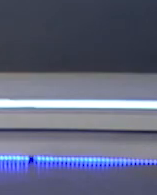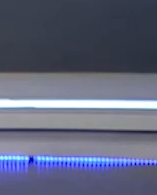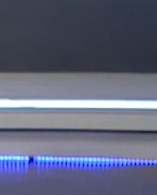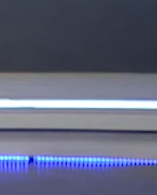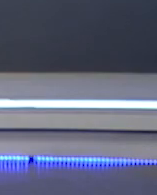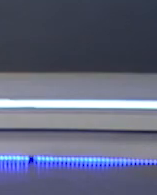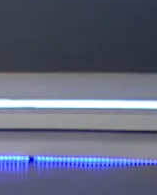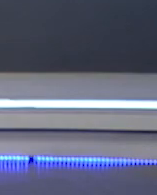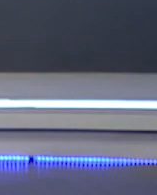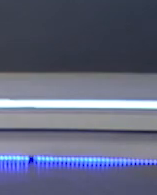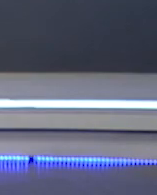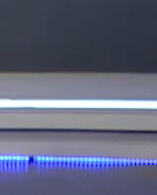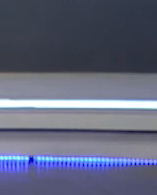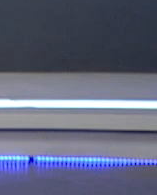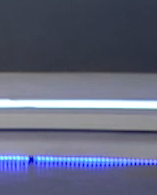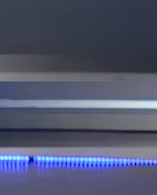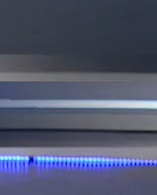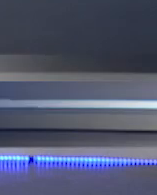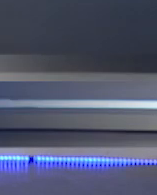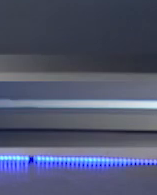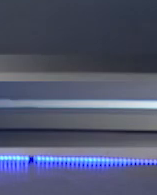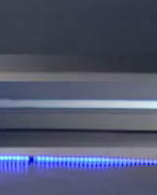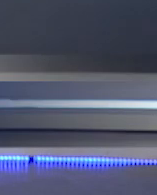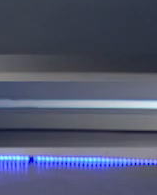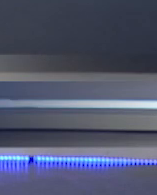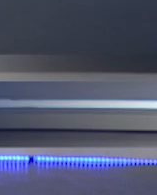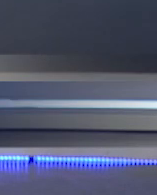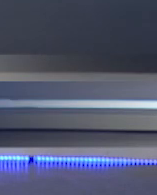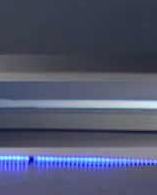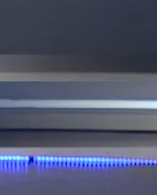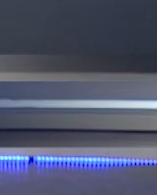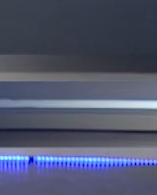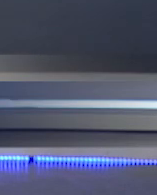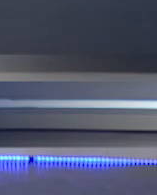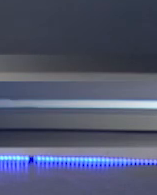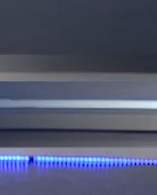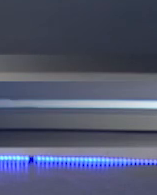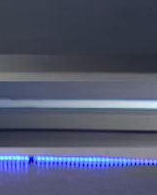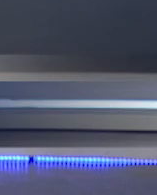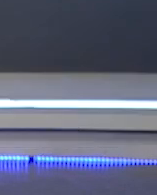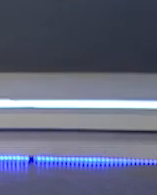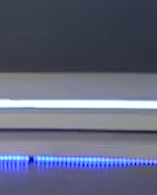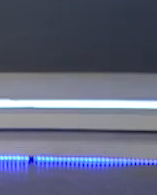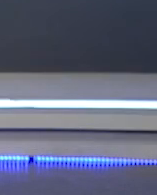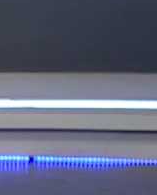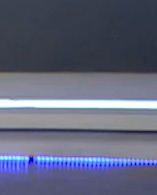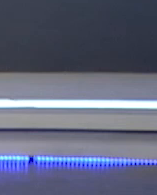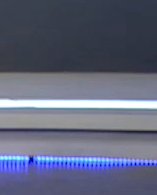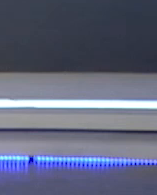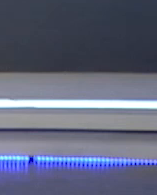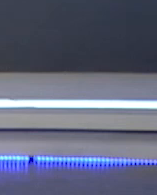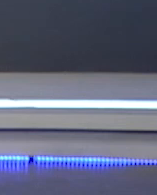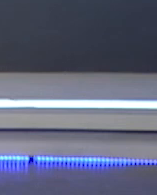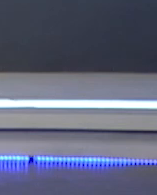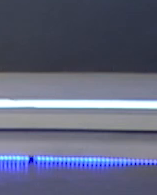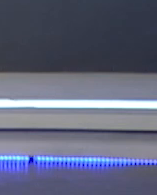Сайн байцгаана үзэгчтэй цагийн үр хөтөлбөрийн хөндөх сэдвээр хүргэсэн ипотекийн хөтөлбөрийн хэрэгжилт санхүүжилтийн хүрээнд бэлтгэсэн сурвалжлагуудаа багцлан хүргэж